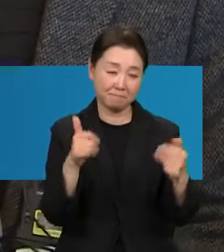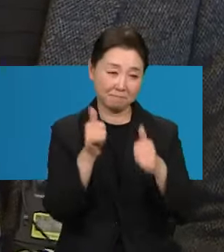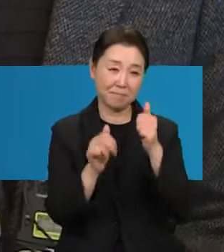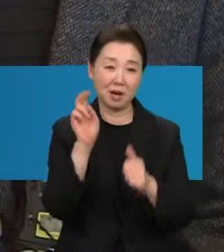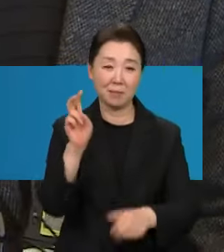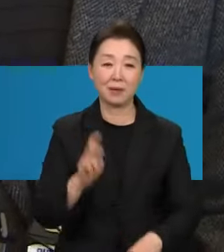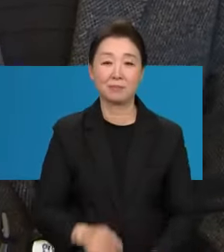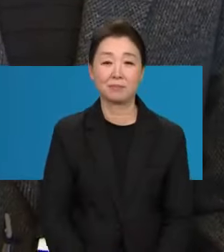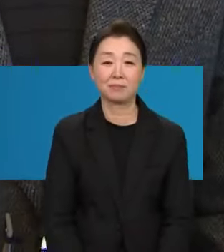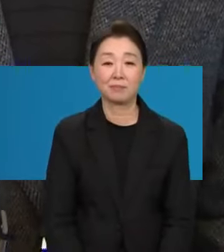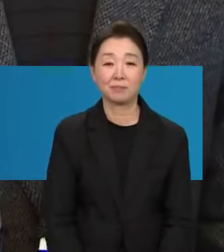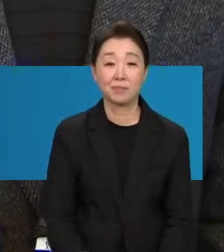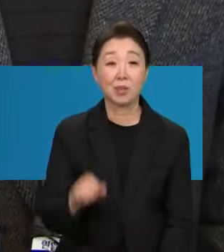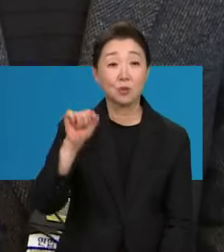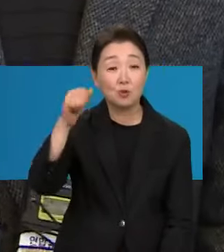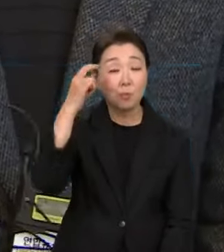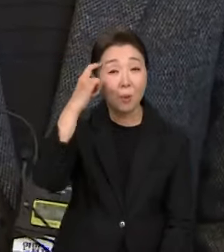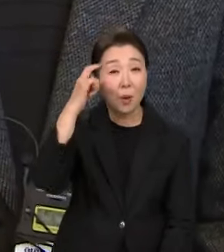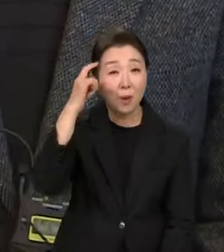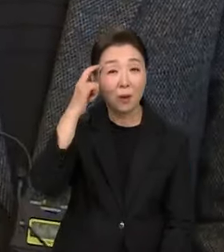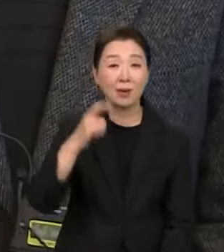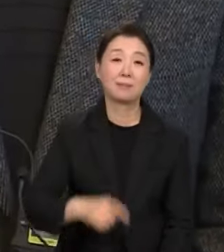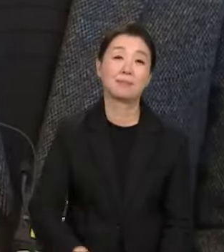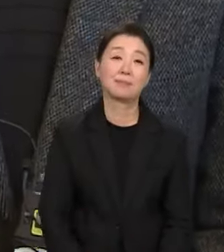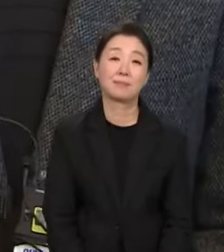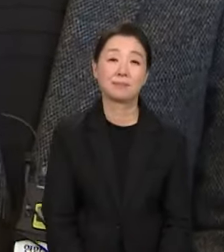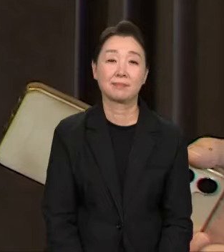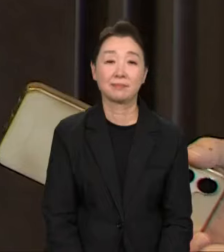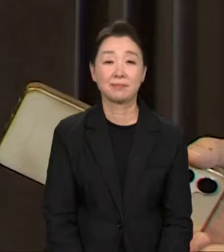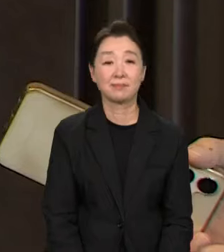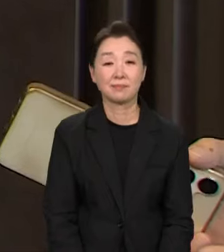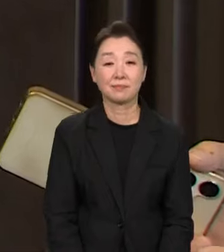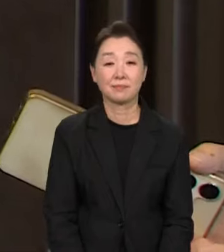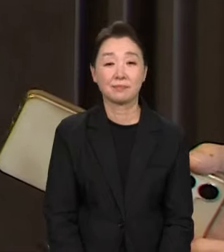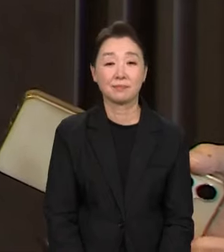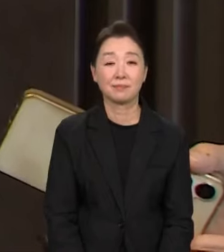치닫게 됐습니다. 출마 이유를 한번 들어볼까요?